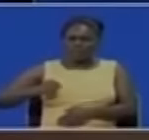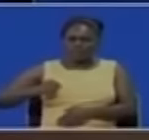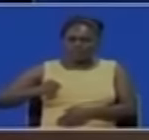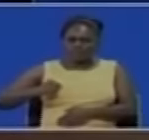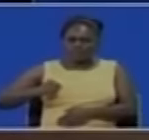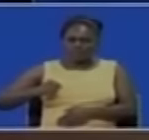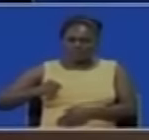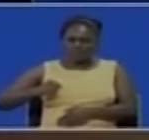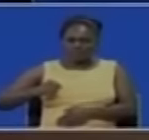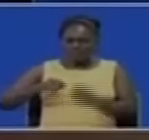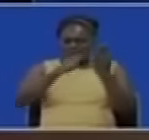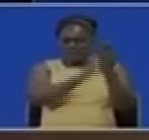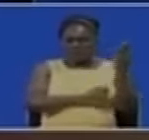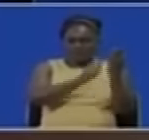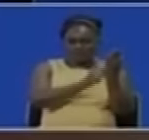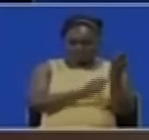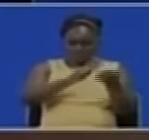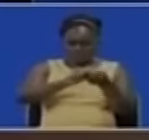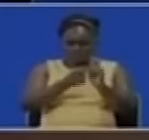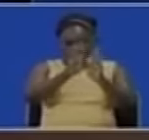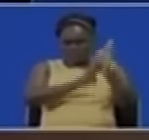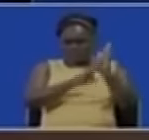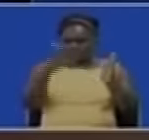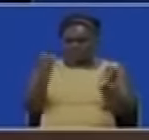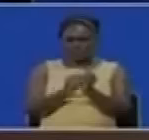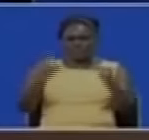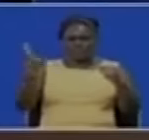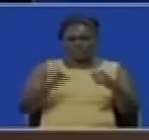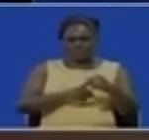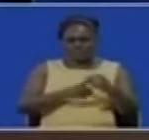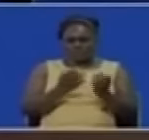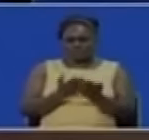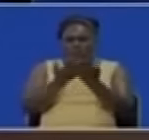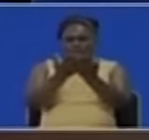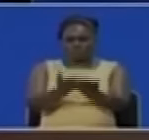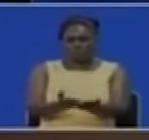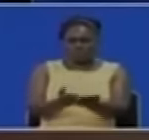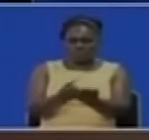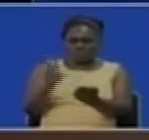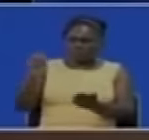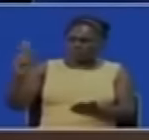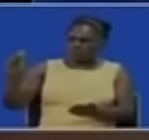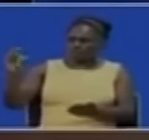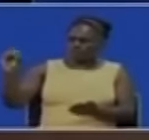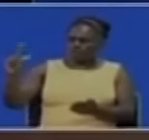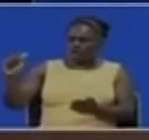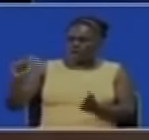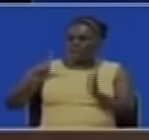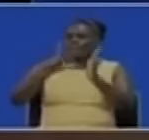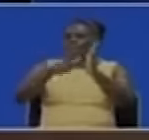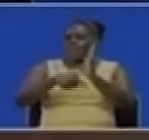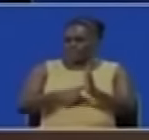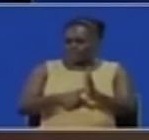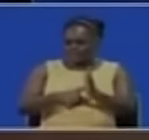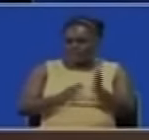Offences Act Amendment Bill 2016 uliowasilishwa na Florence Mutua. Hayote ni kwenye KTN News